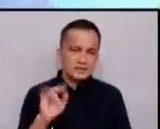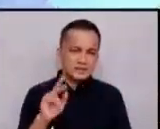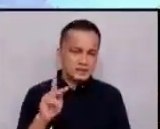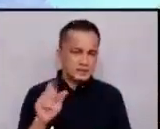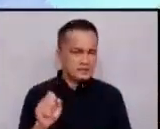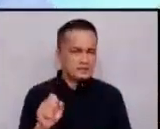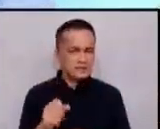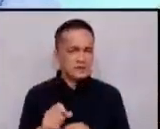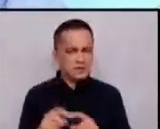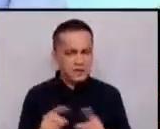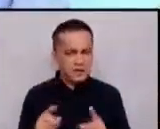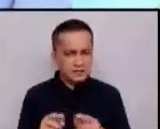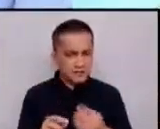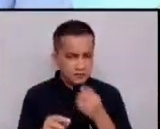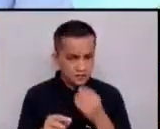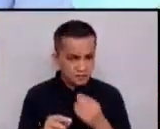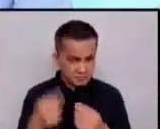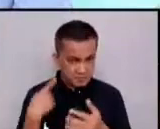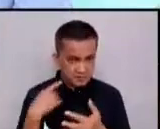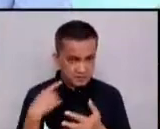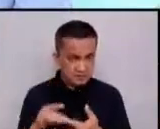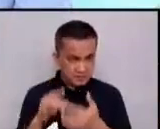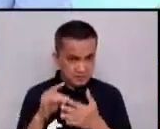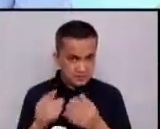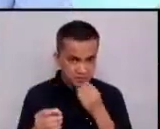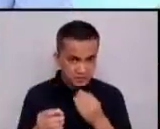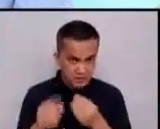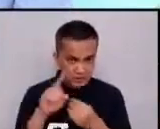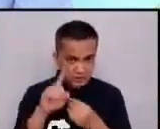may special diet ba siya na sinusunod?